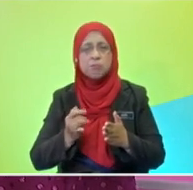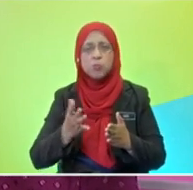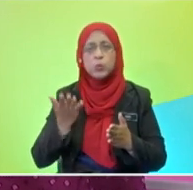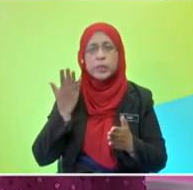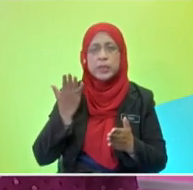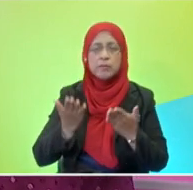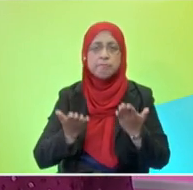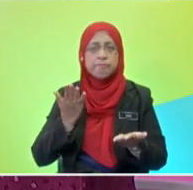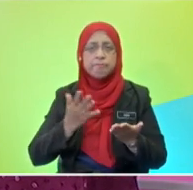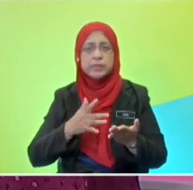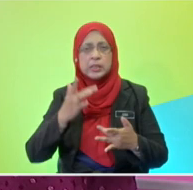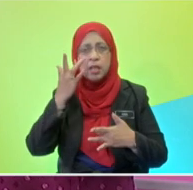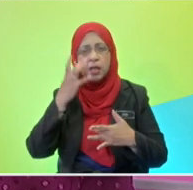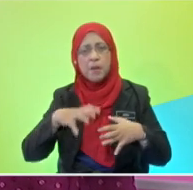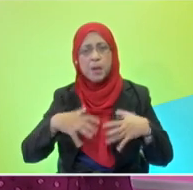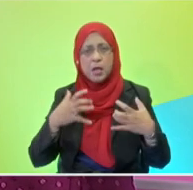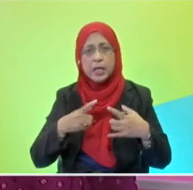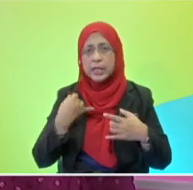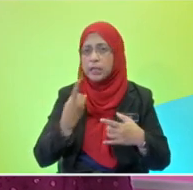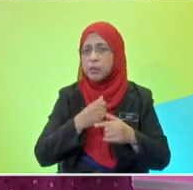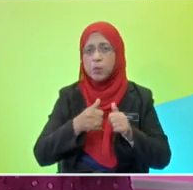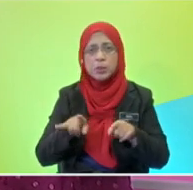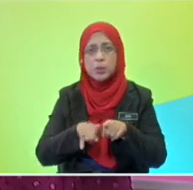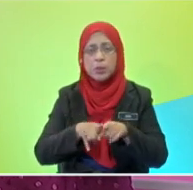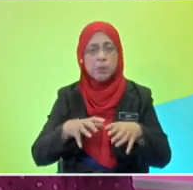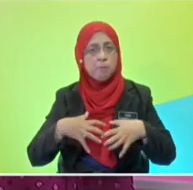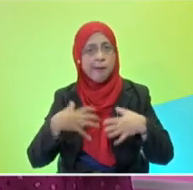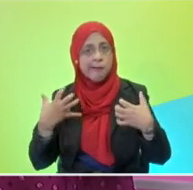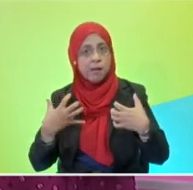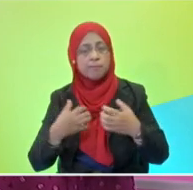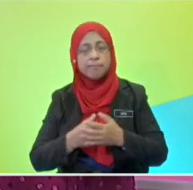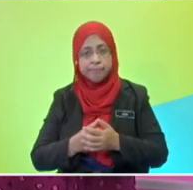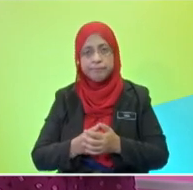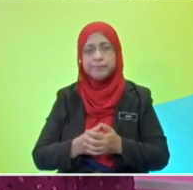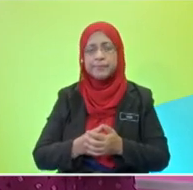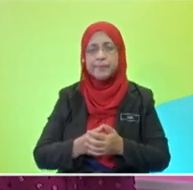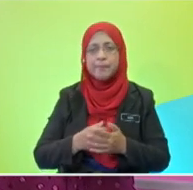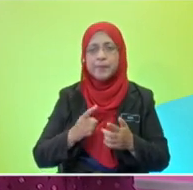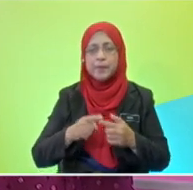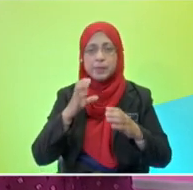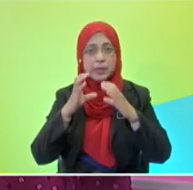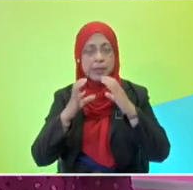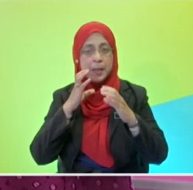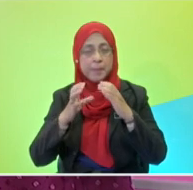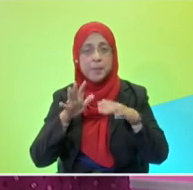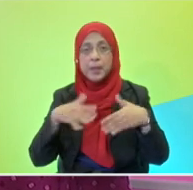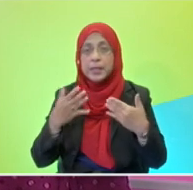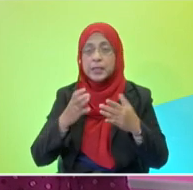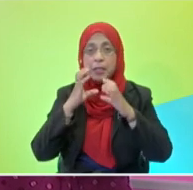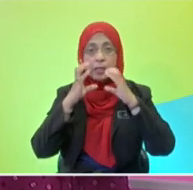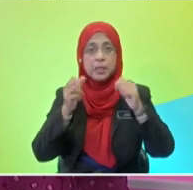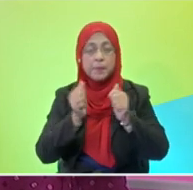ya marah kita pun nak marah juga tak boleh kemudian hak Jiran dari sudut percakapan macam mana percakapan kita